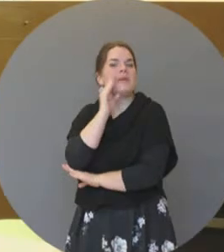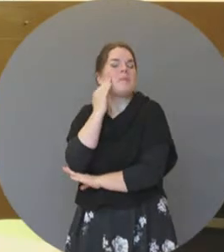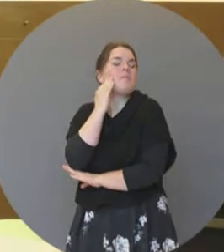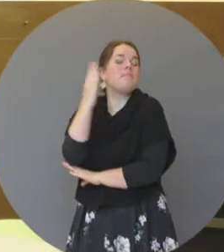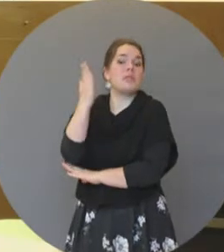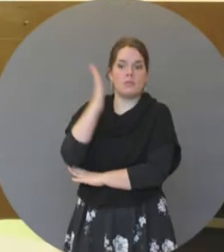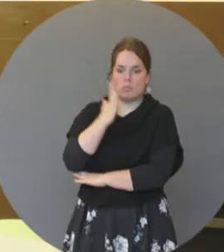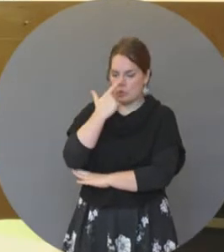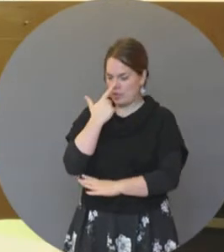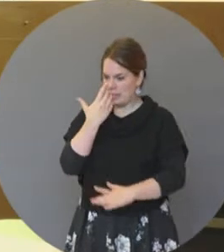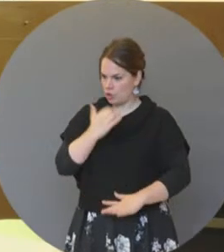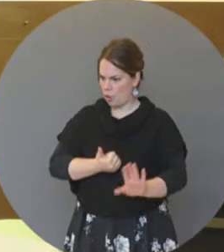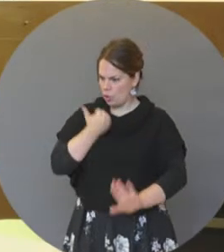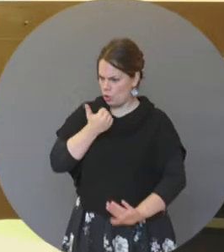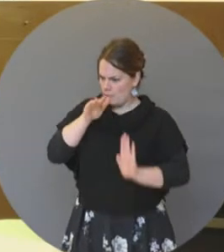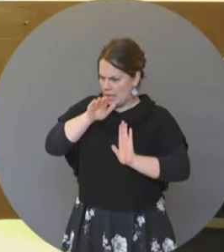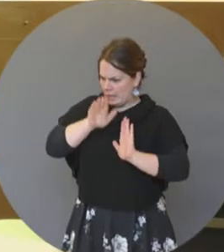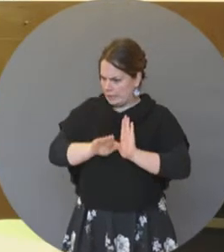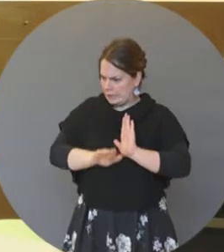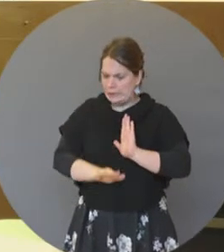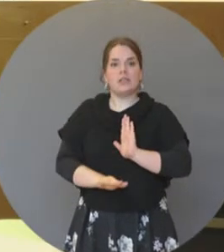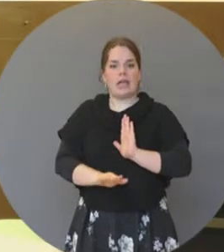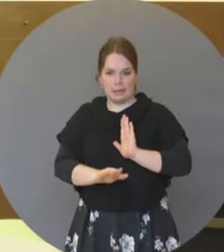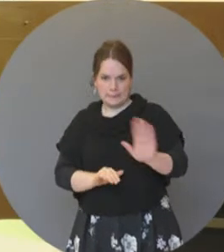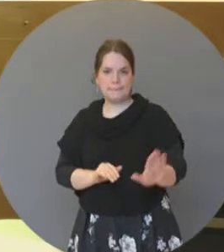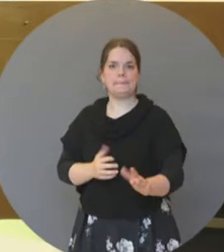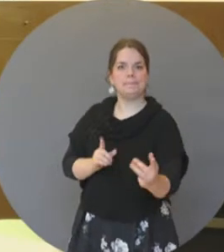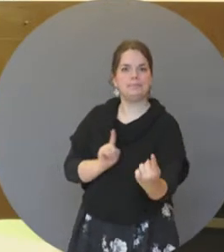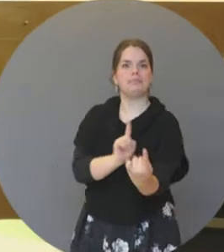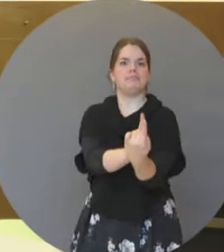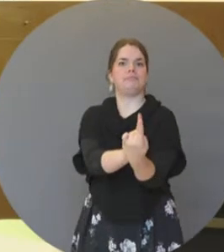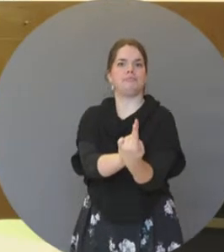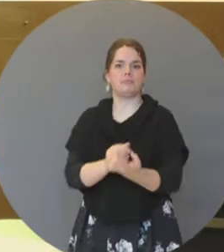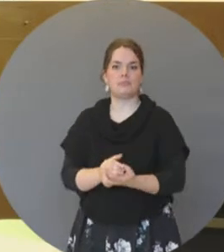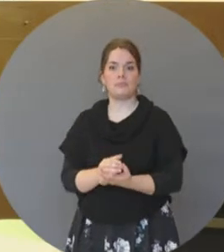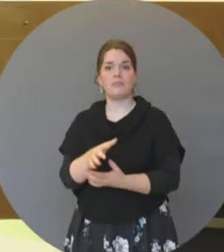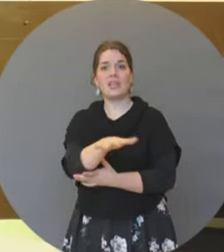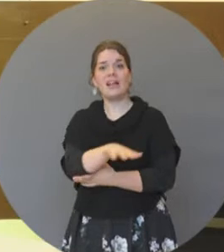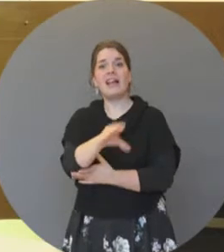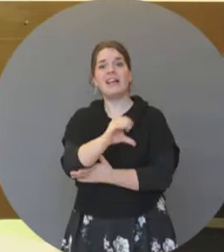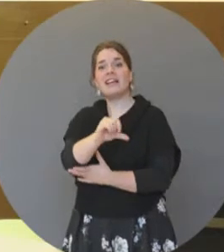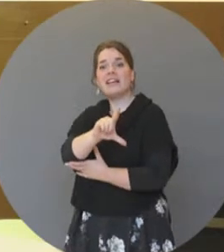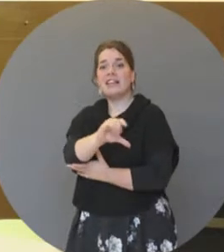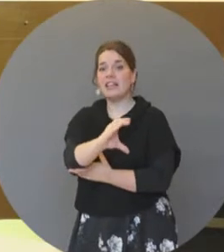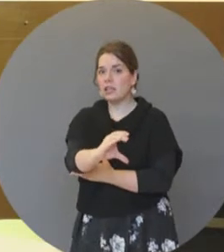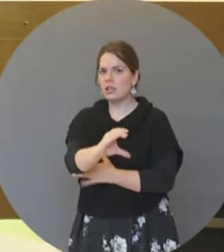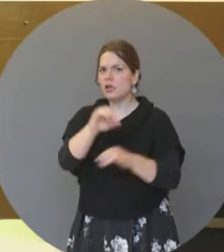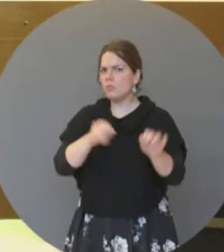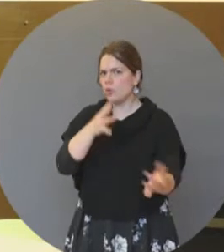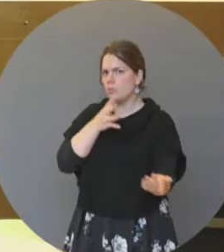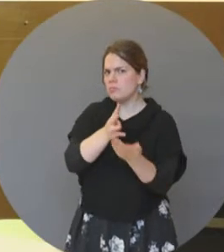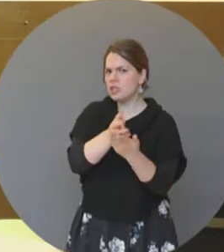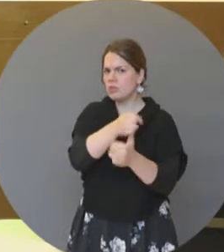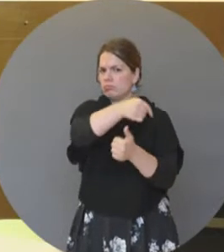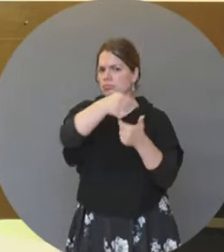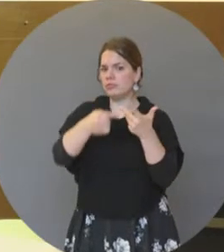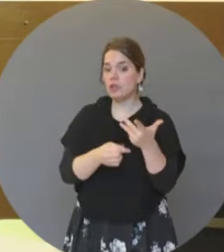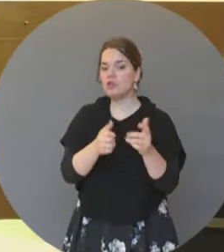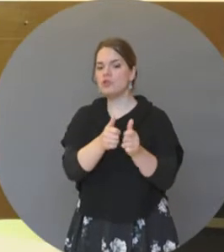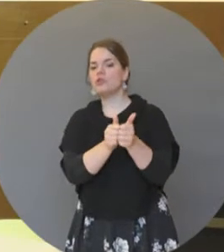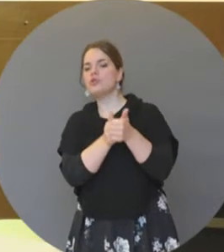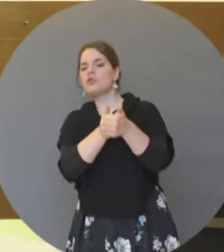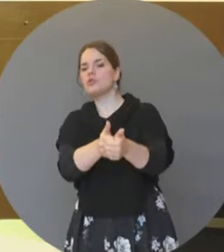perte d'autonomie par ailleurs pour rappel le clic peut avoir des missions différentes en fonction de son label